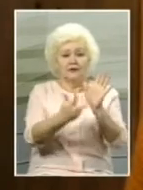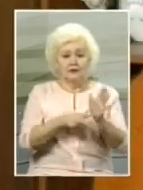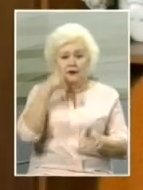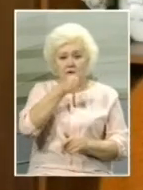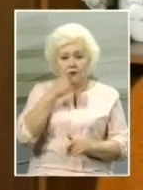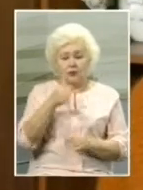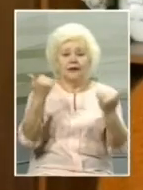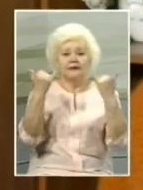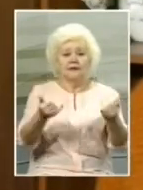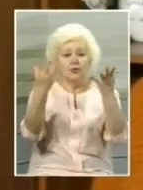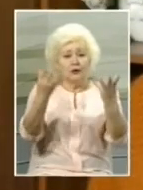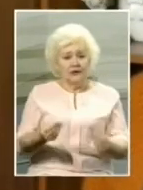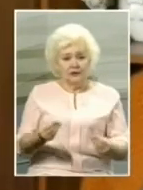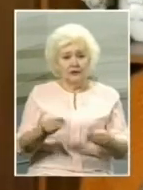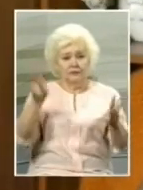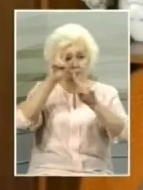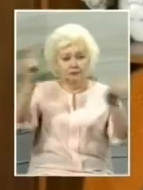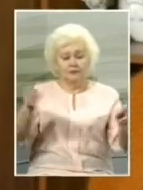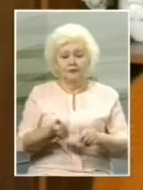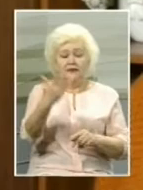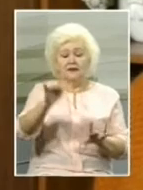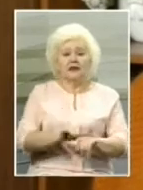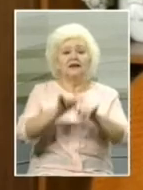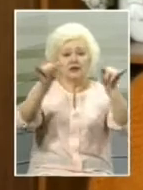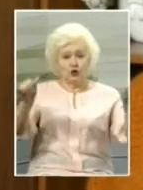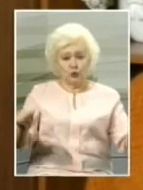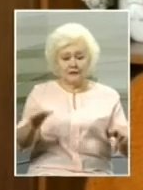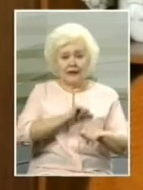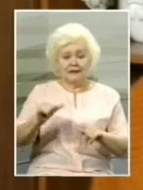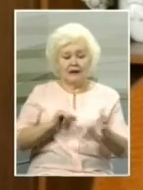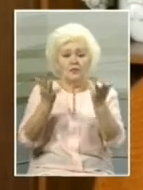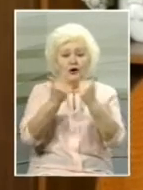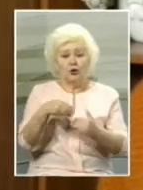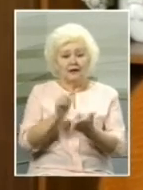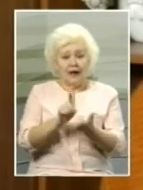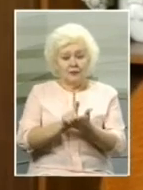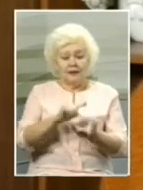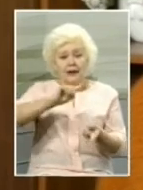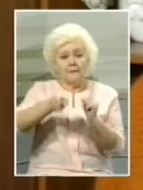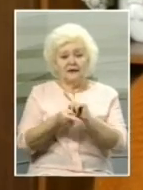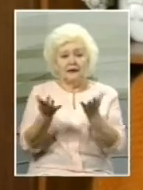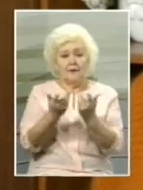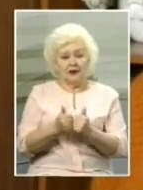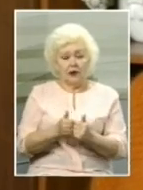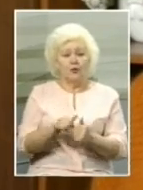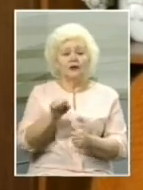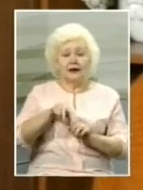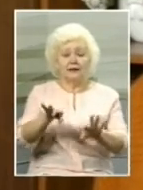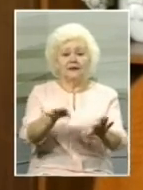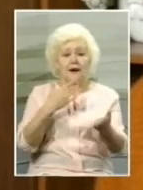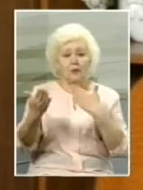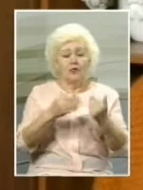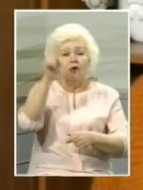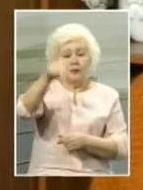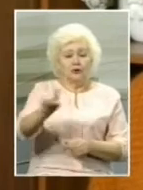2018 року. На сьогоднішній день невідомо, наскільки зросте саме розмір пенсії після перерахунку, але йде мова про